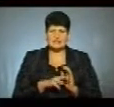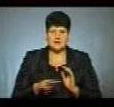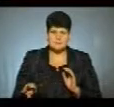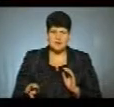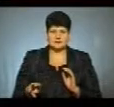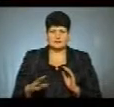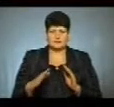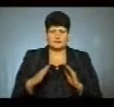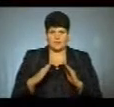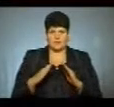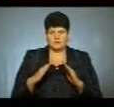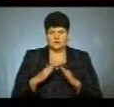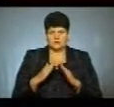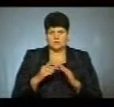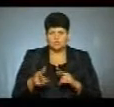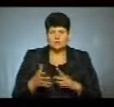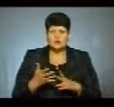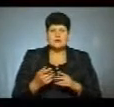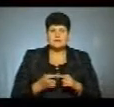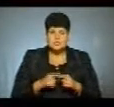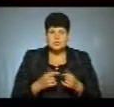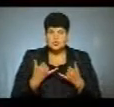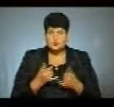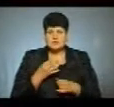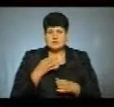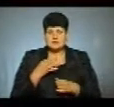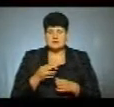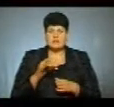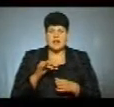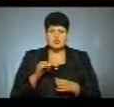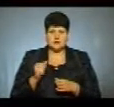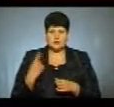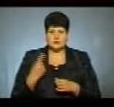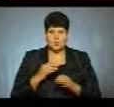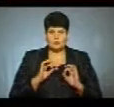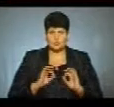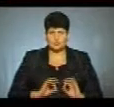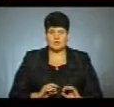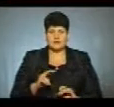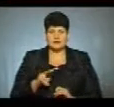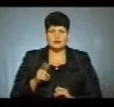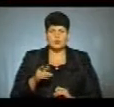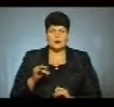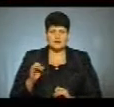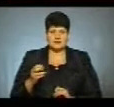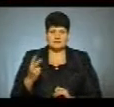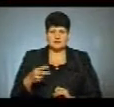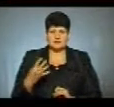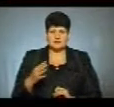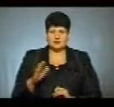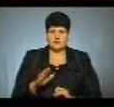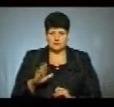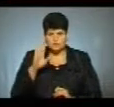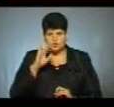у багатоквартирному будинку. Про це сьогодні повідомила речниця обласної прокуратури Леся Гурецька. 24 вересня